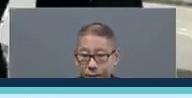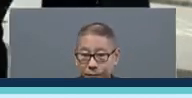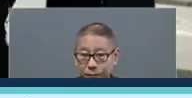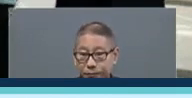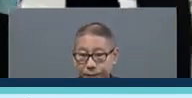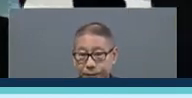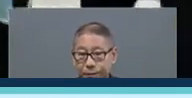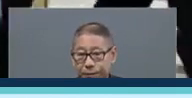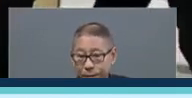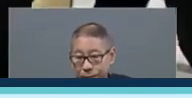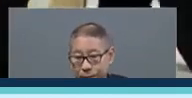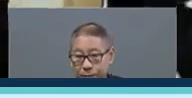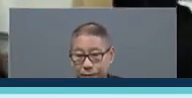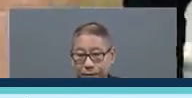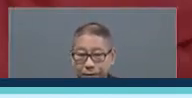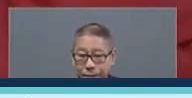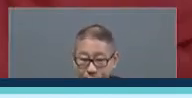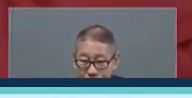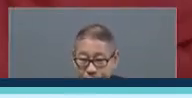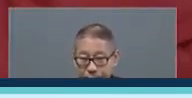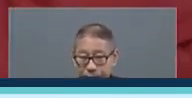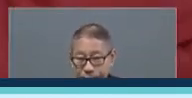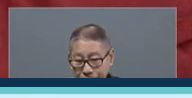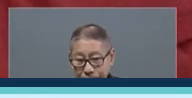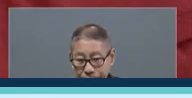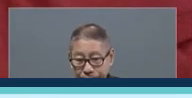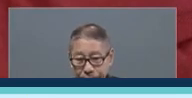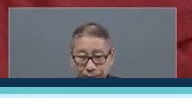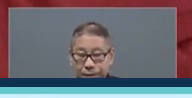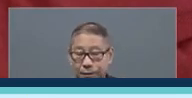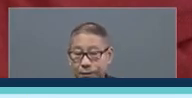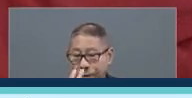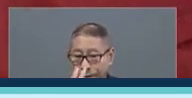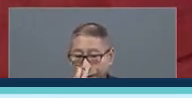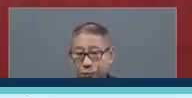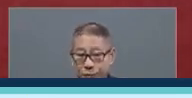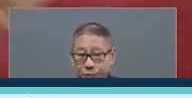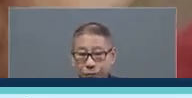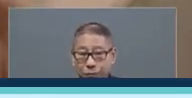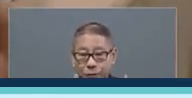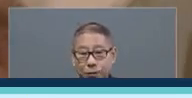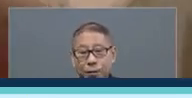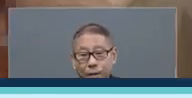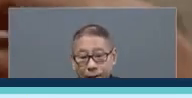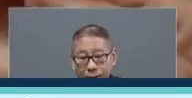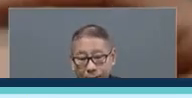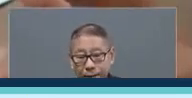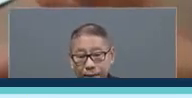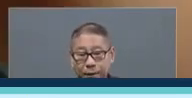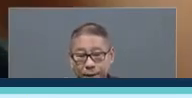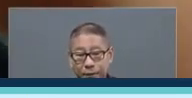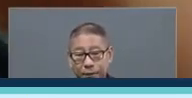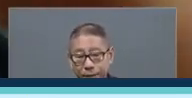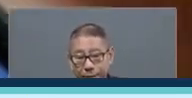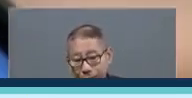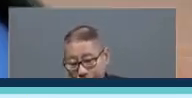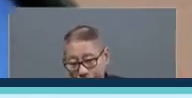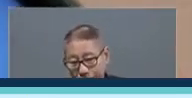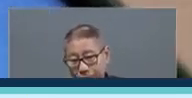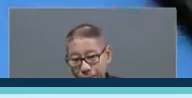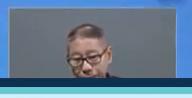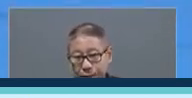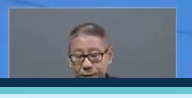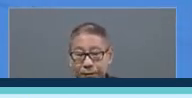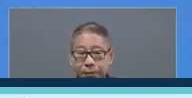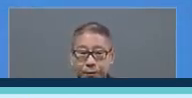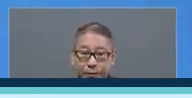รักษาความปลอดภัยข้อมูลส่วนบุคคลอย่างเข้มงวดขอประชาชนอย่า กังวลแต่อาจไม่สะดวกสำหรับผู้พิการทางสายตาอยู่บ้างซึ่งค